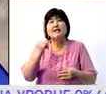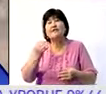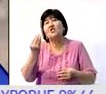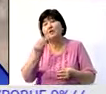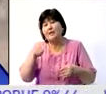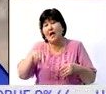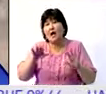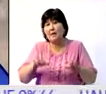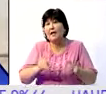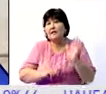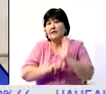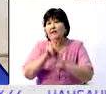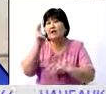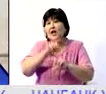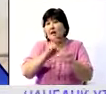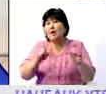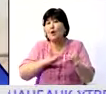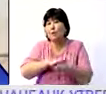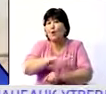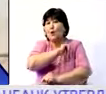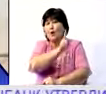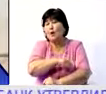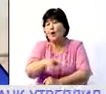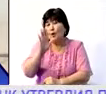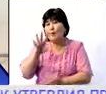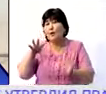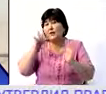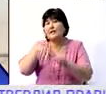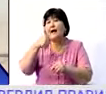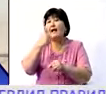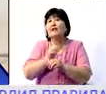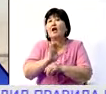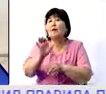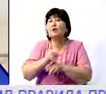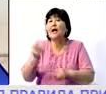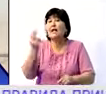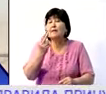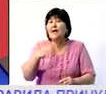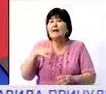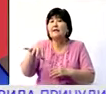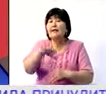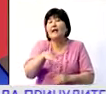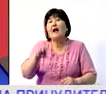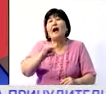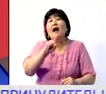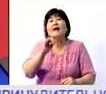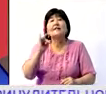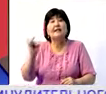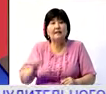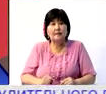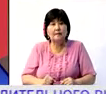щебень – местные. С выходом предприятия на полную мощность он будет в числе лидеров по производству цемента в странах Азии.